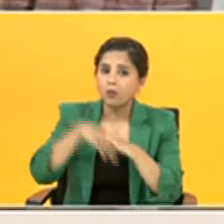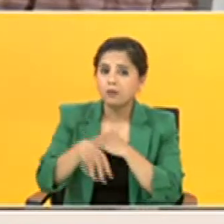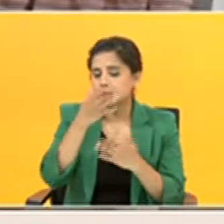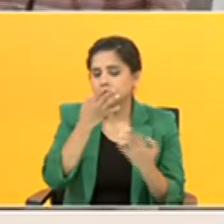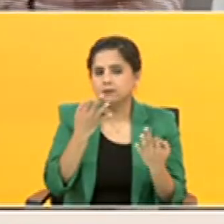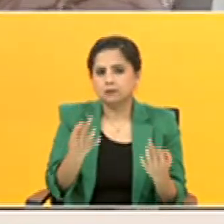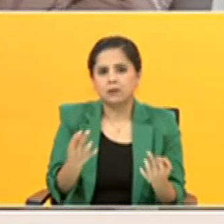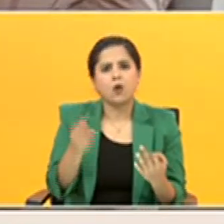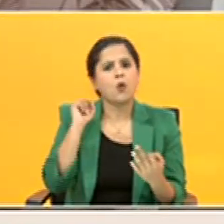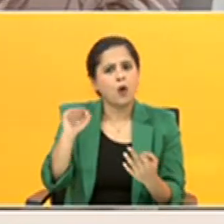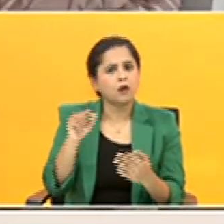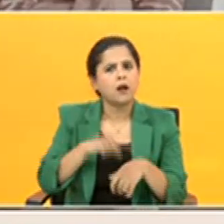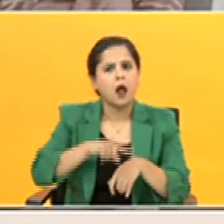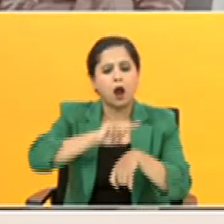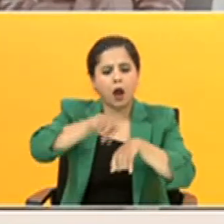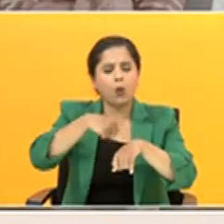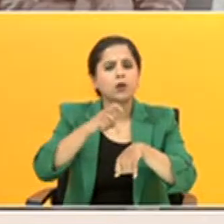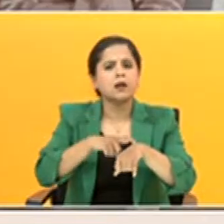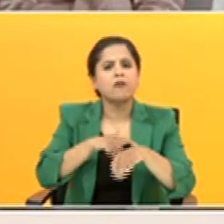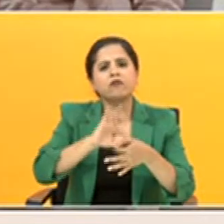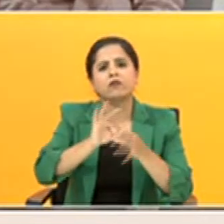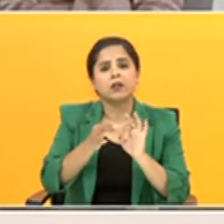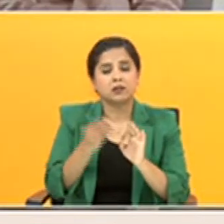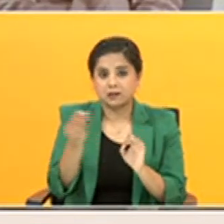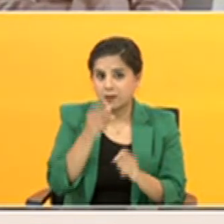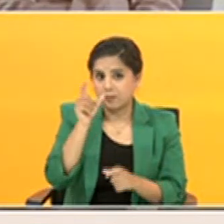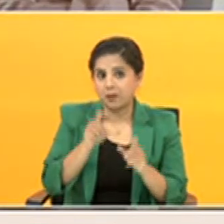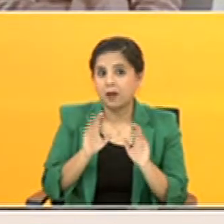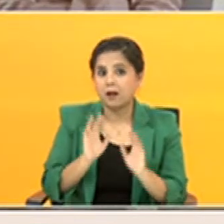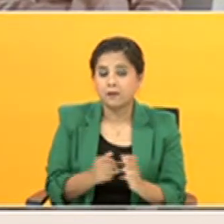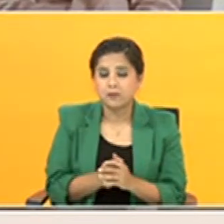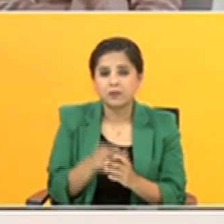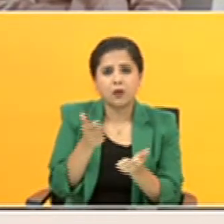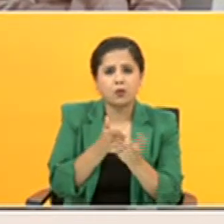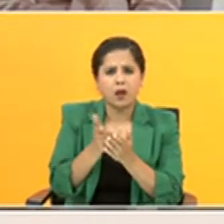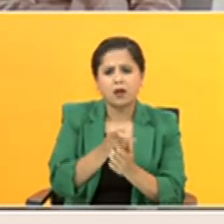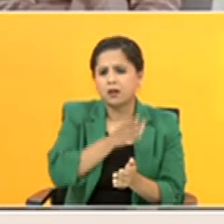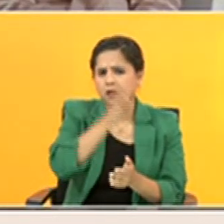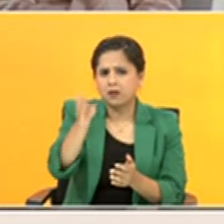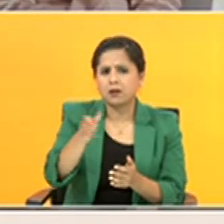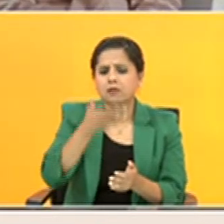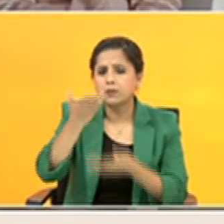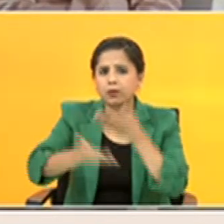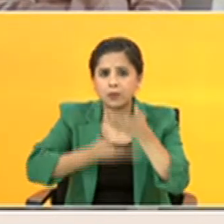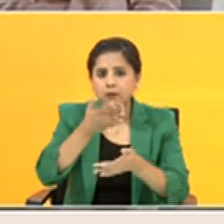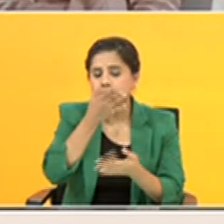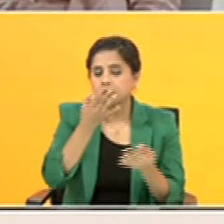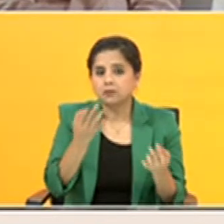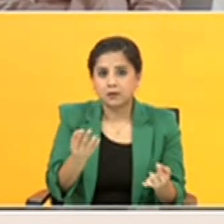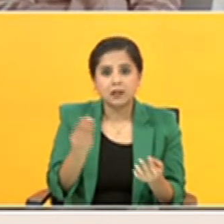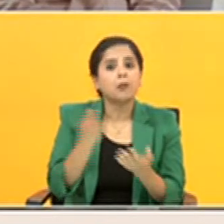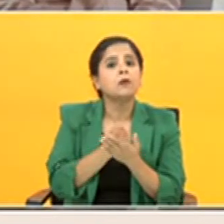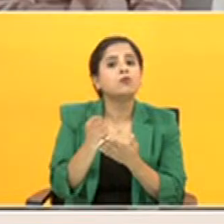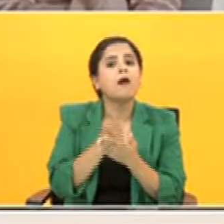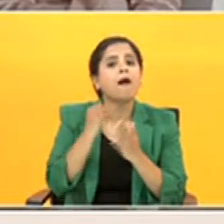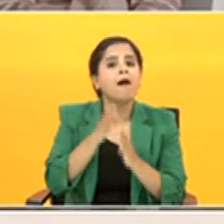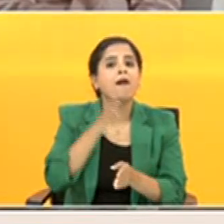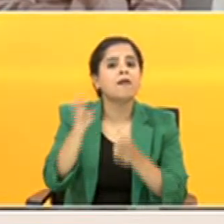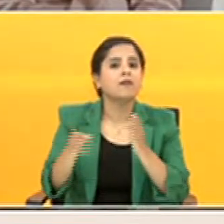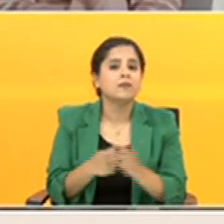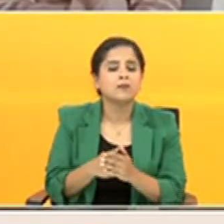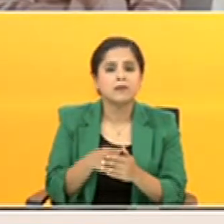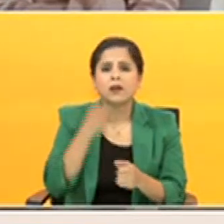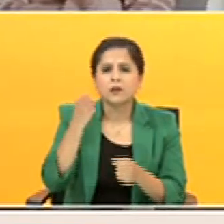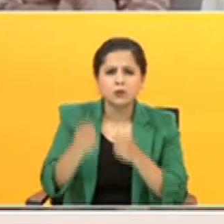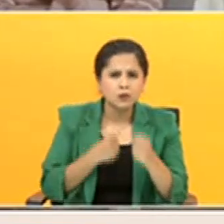अवर्स तय कर दिए हैं। ऐसे भी लोग हैं जो गांवों में जाकर योग सिखाने की तैयारी कर रहे हैं। हेल्थ